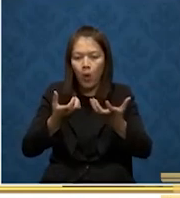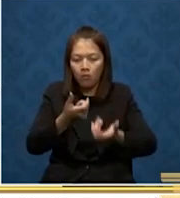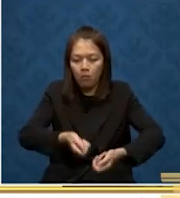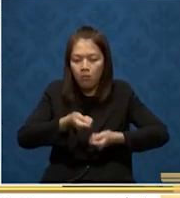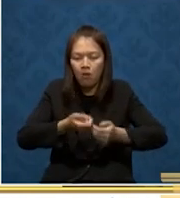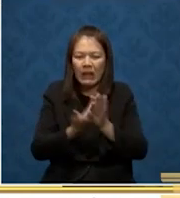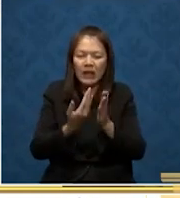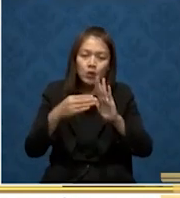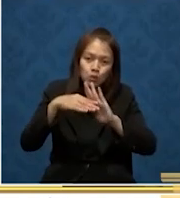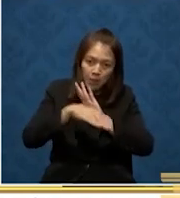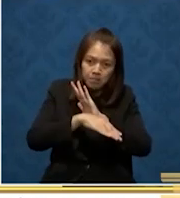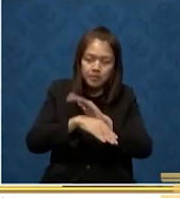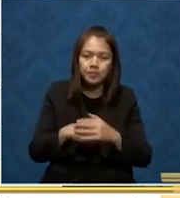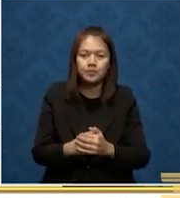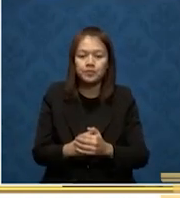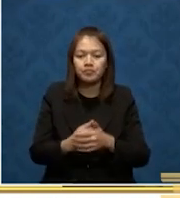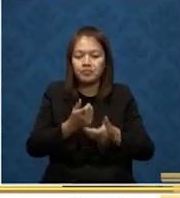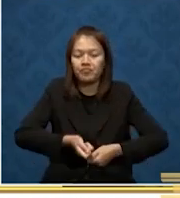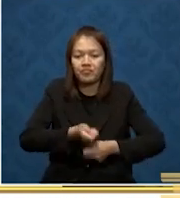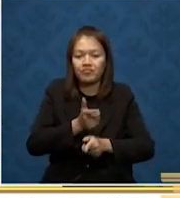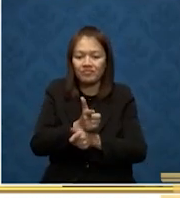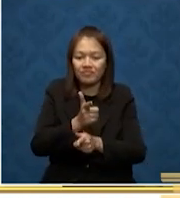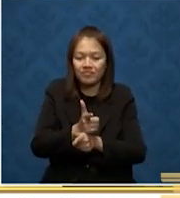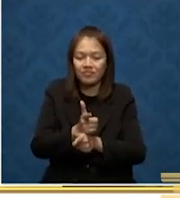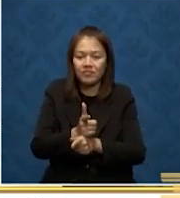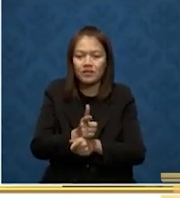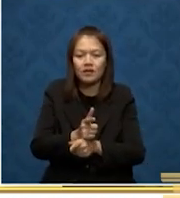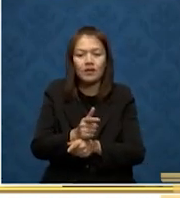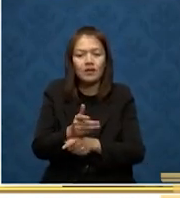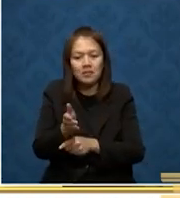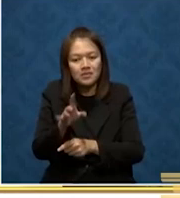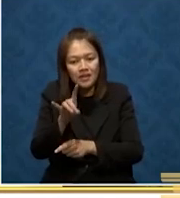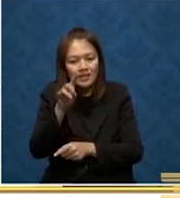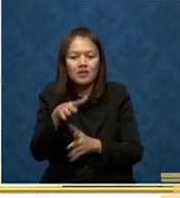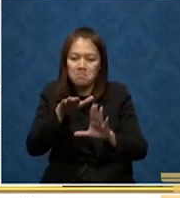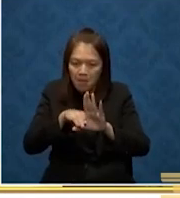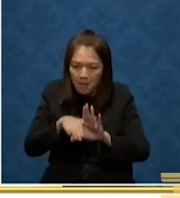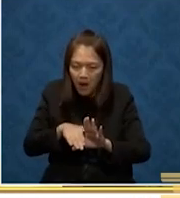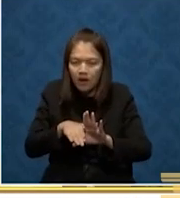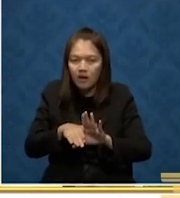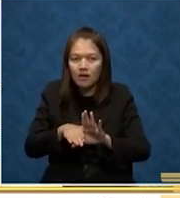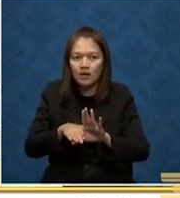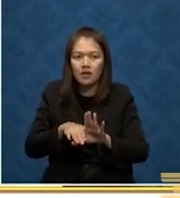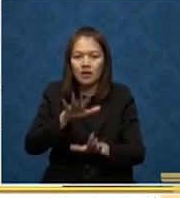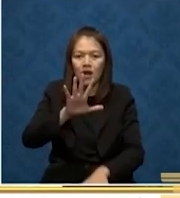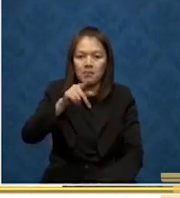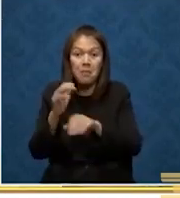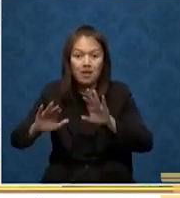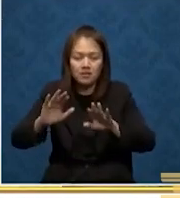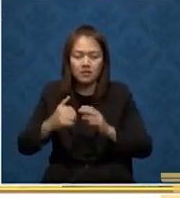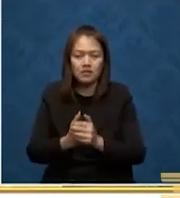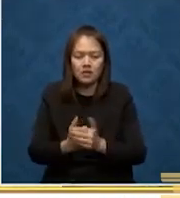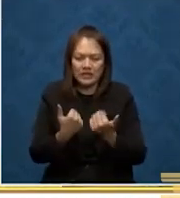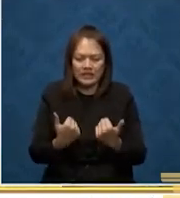กมตกต่ำนะครับเกษตรกรผู้เพราะหิงสัดน้ำใจหปัจิมูลีที่ขึตะเบียน 5,040 ลาย